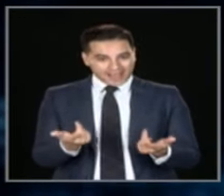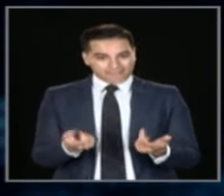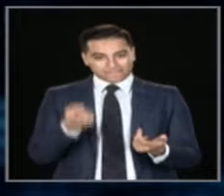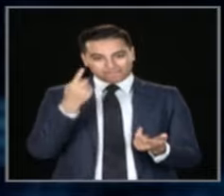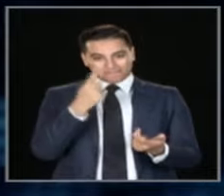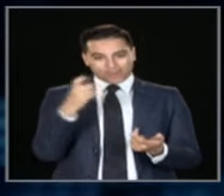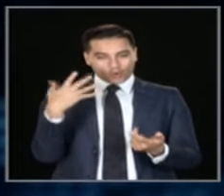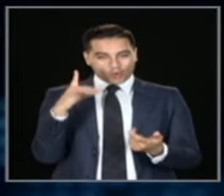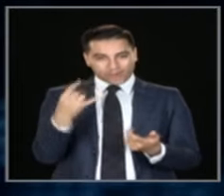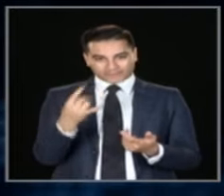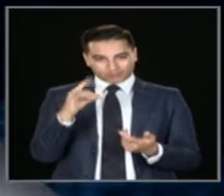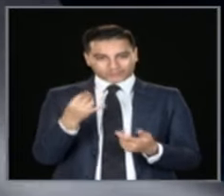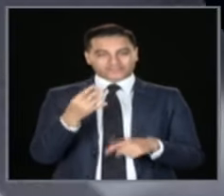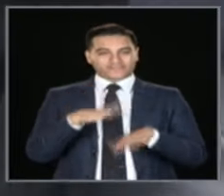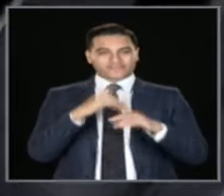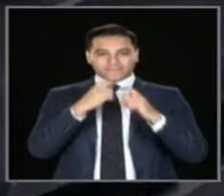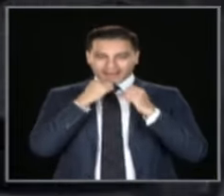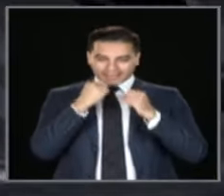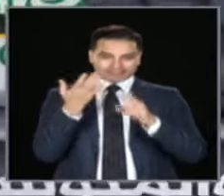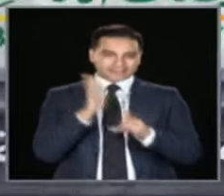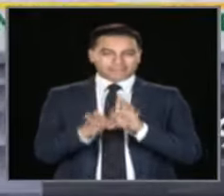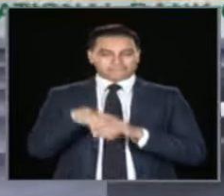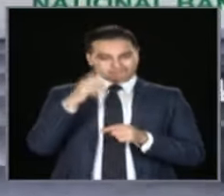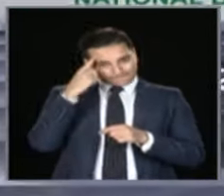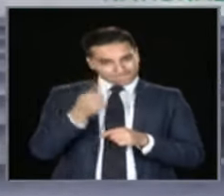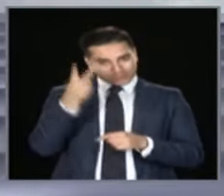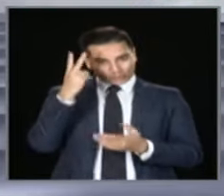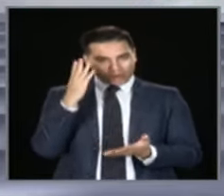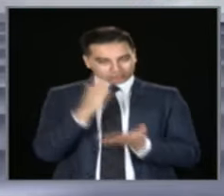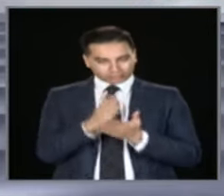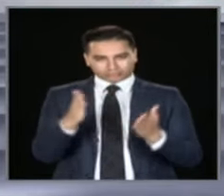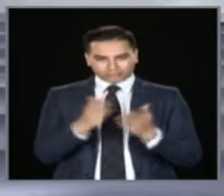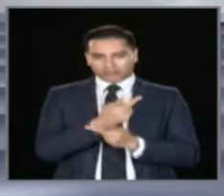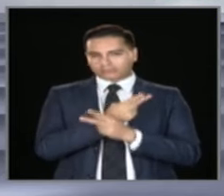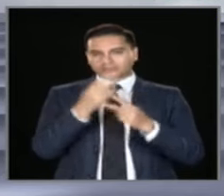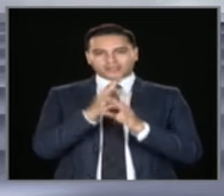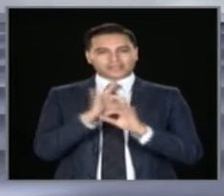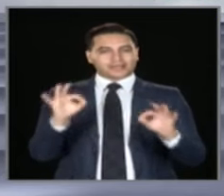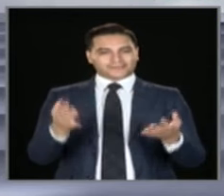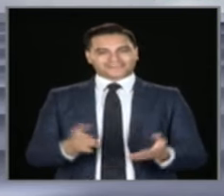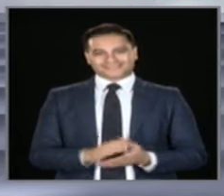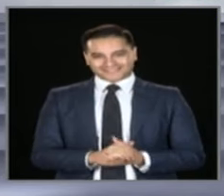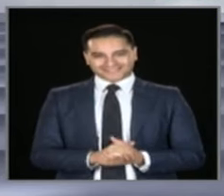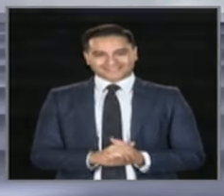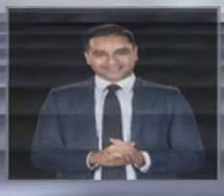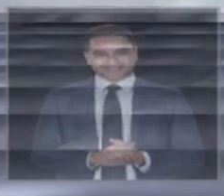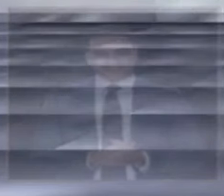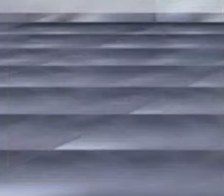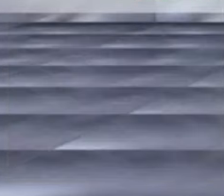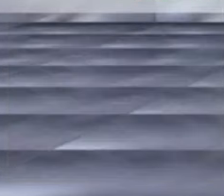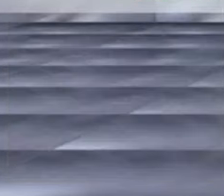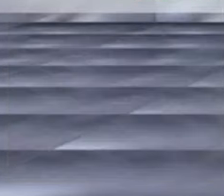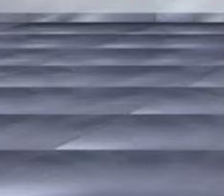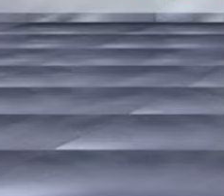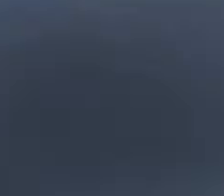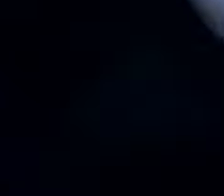دلوقتي 150 نقطة في خزنة البنك الأهلي المصري الداعم الأكبر للمشروعات الصغيرة والمتوسطة ومتناهية